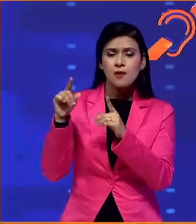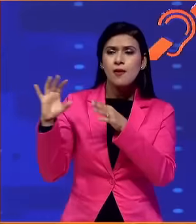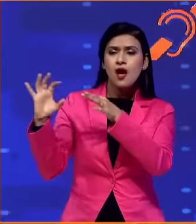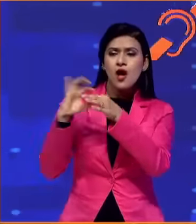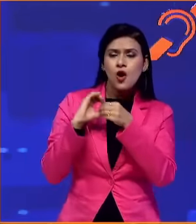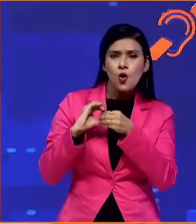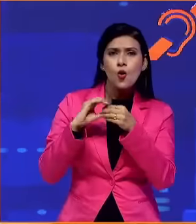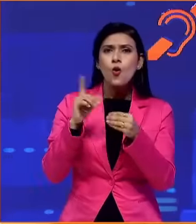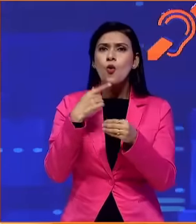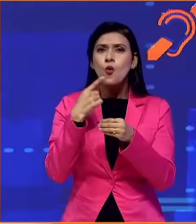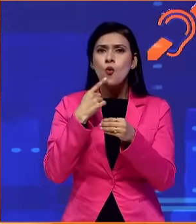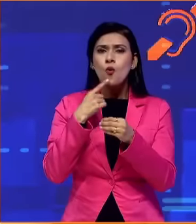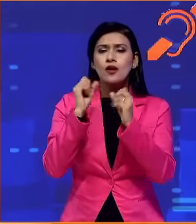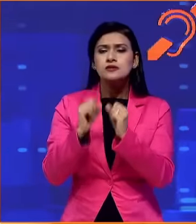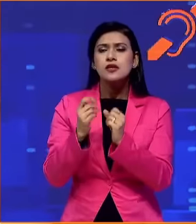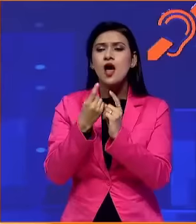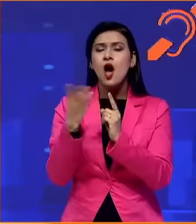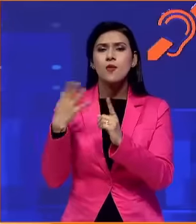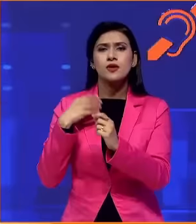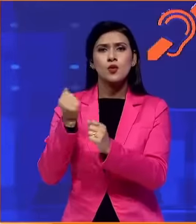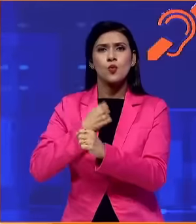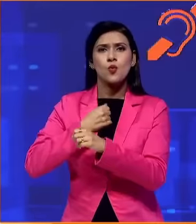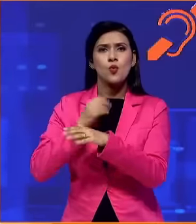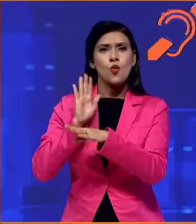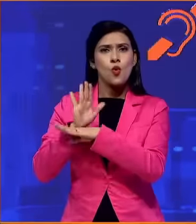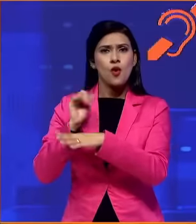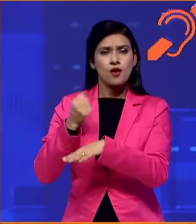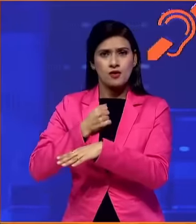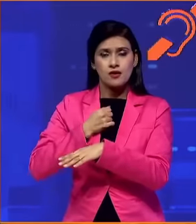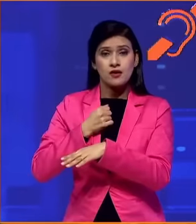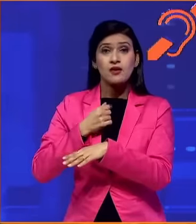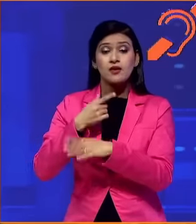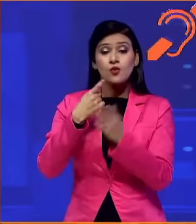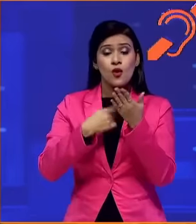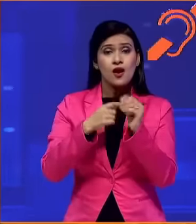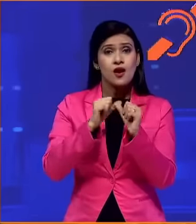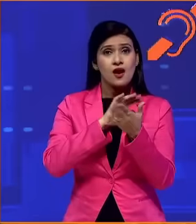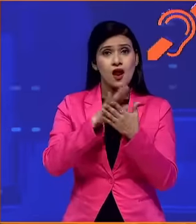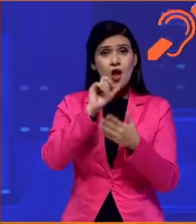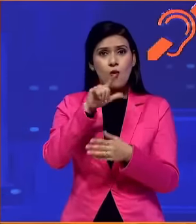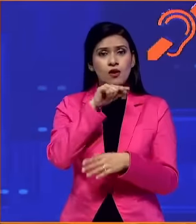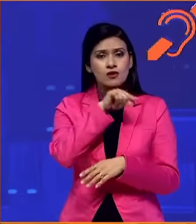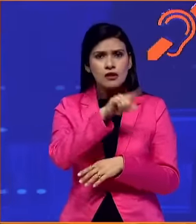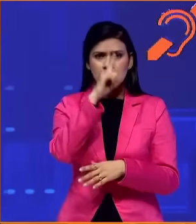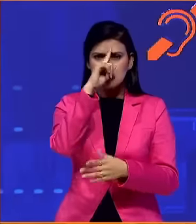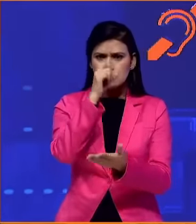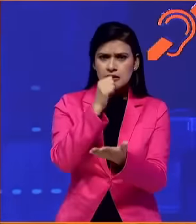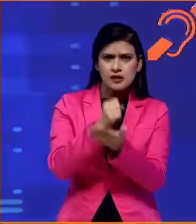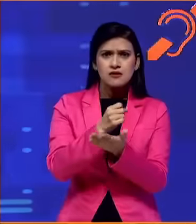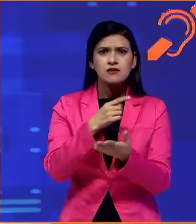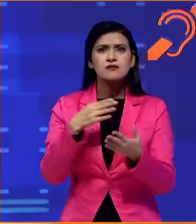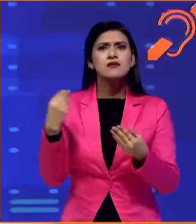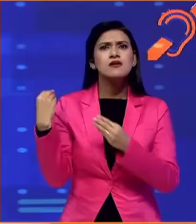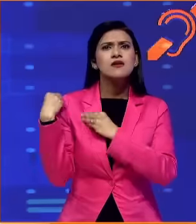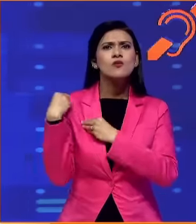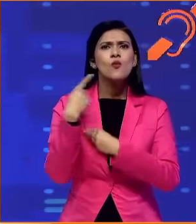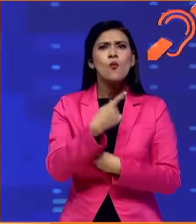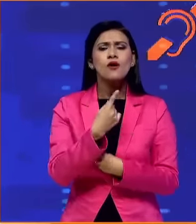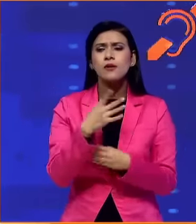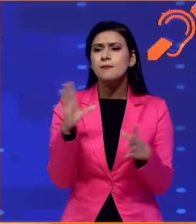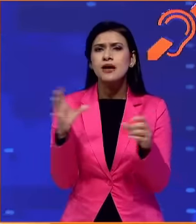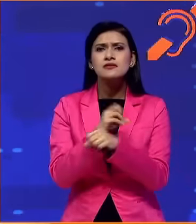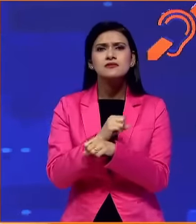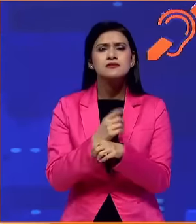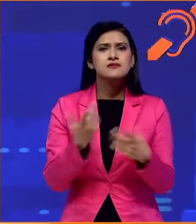पंजाबमेंकिसकेसाथगठबंधनकियाजाए,इसपरचर्चाचलरहीहै?उससमयकितनीसीटेंहोंगी ,उससमयपार्टीके नेतृत्वमें,मुख्यरूपसेराहुलगांधीही निर्णयलेतेहैं,वेतो ...नहीं,ऐसानहींहै।देखिए,